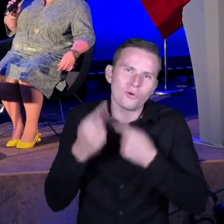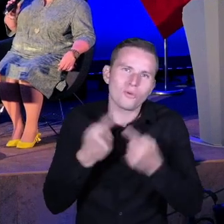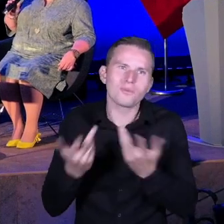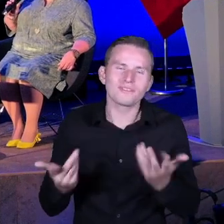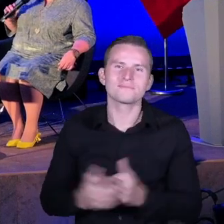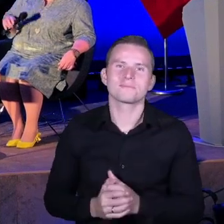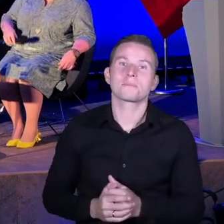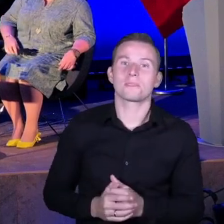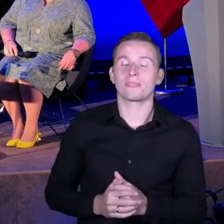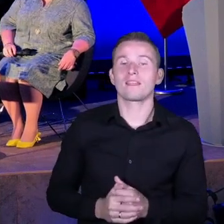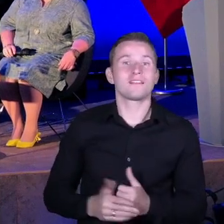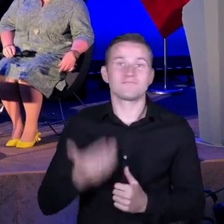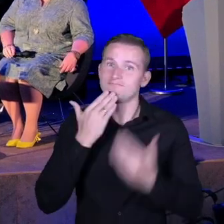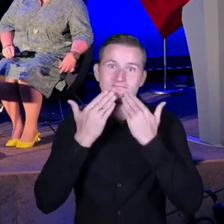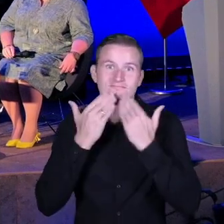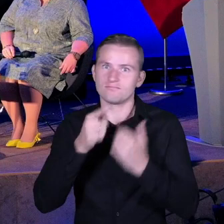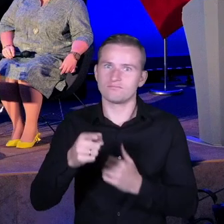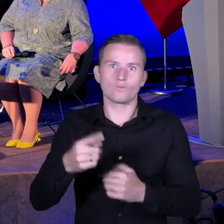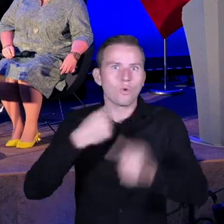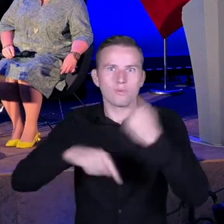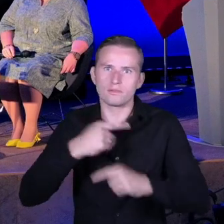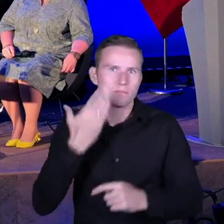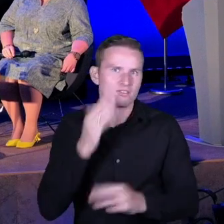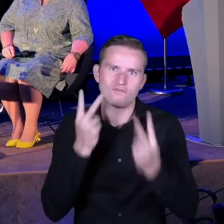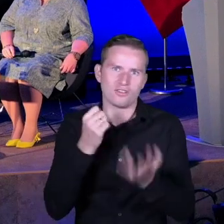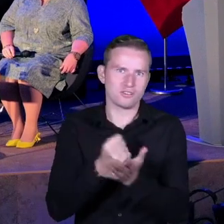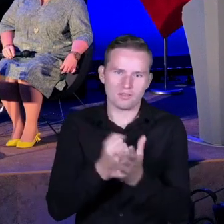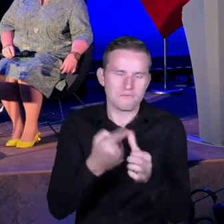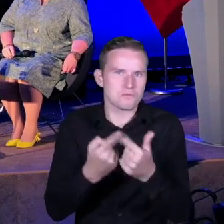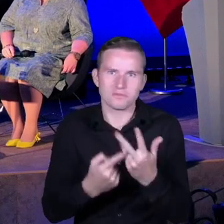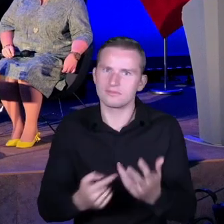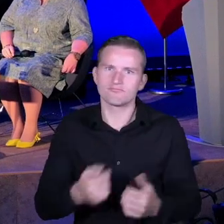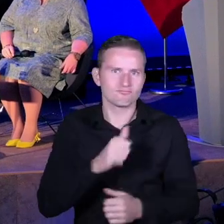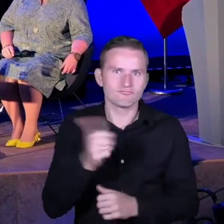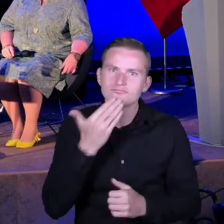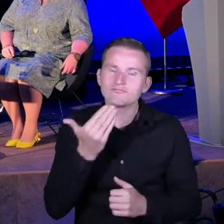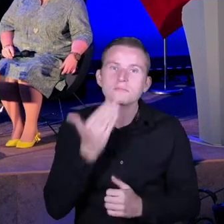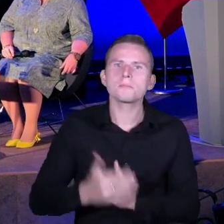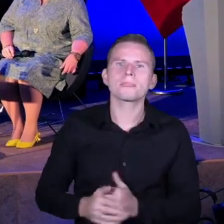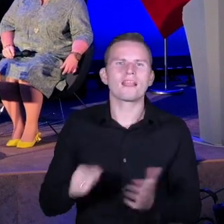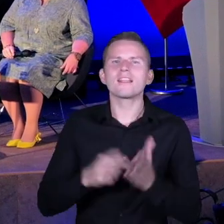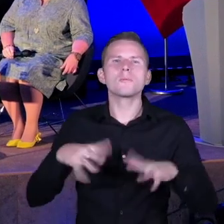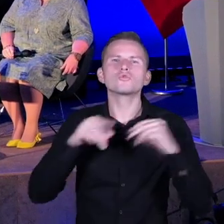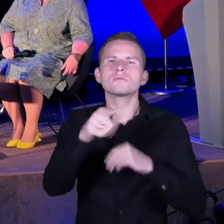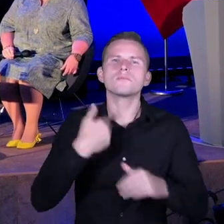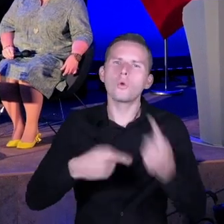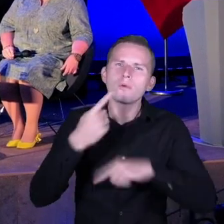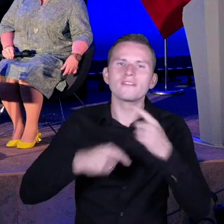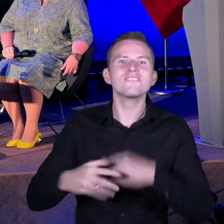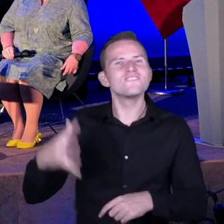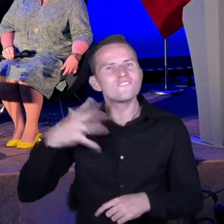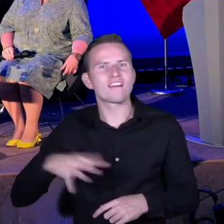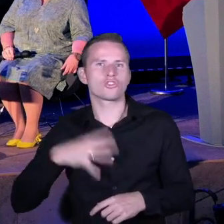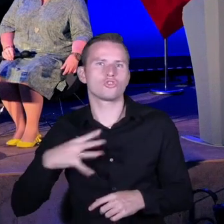ważne. Dzięki bardzo. Dziękuję. Powiedziałeś o super ważnych rzeczach. Też chciałbym nawiązać, bo szczególnie na początku swojej wypowiedzi mówiłaś o tych wartościach, o których z kolei